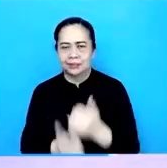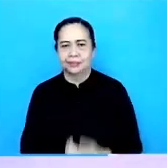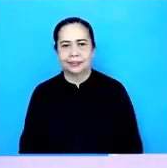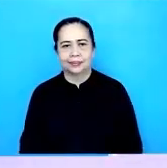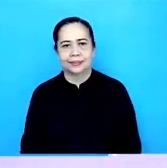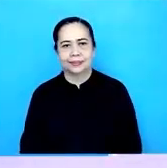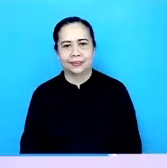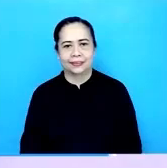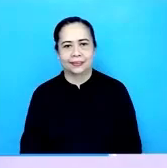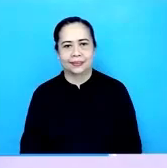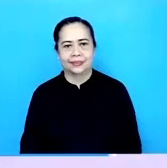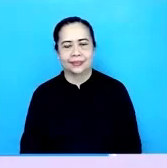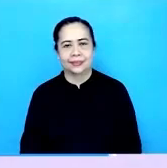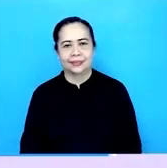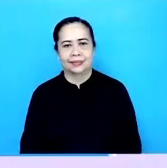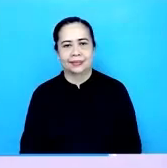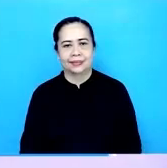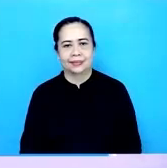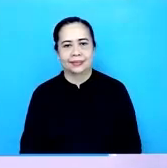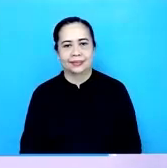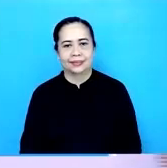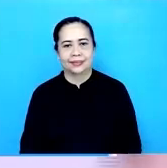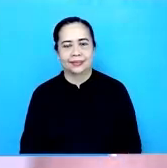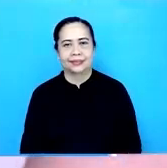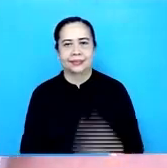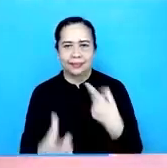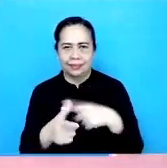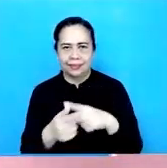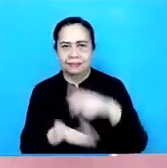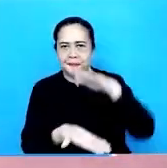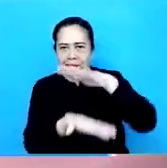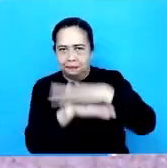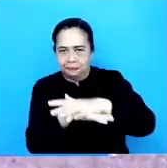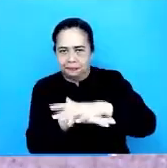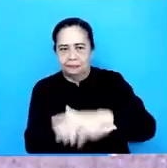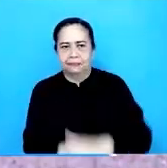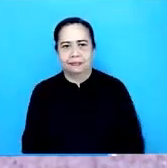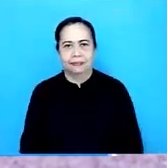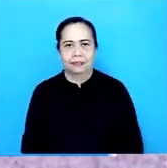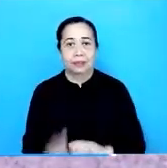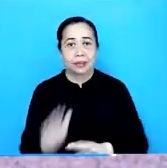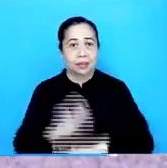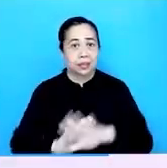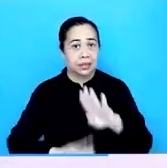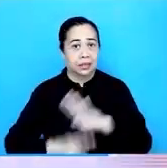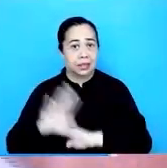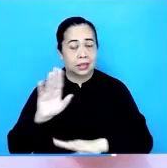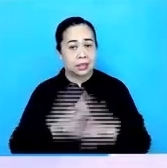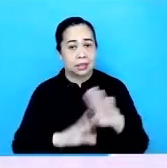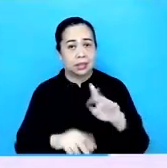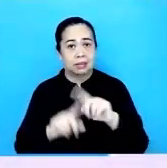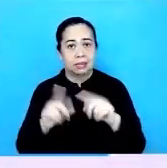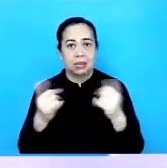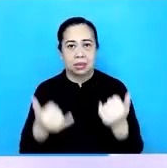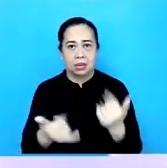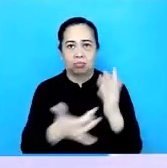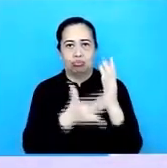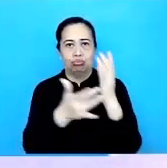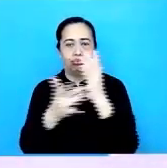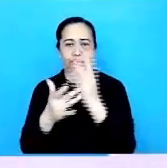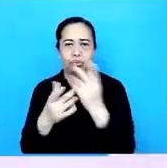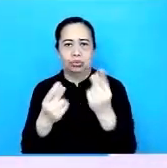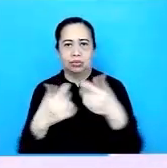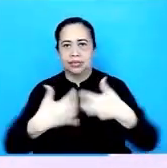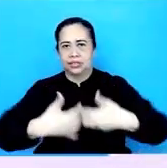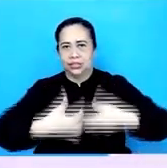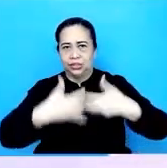hopya. Ayun. Tapos press mo siya. Interesting, ginagawa natin ito by hand. Pero ngayon, everything is done by